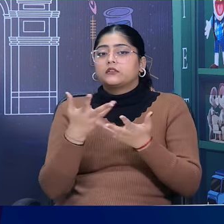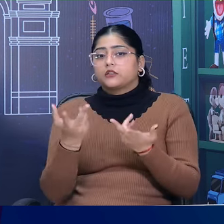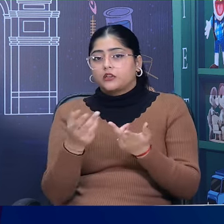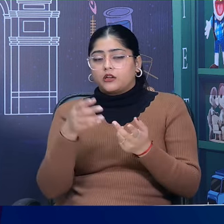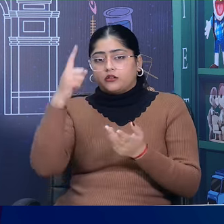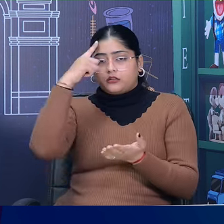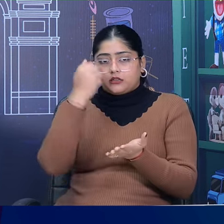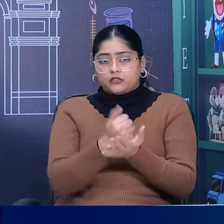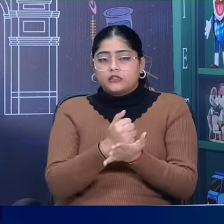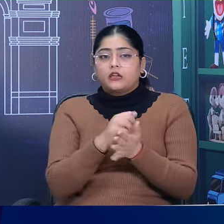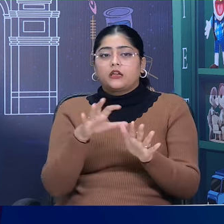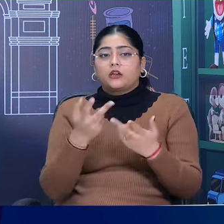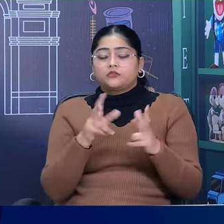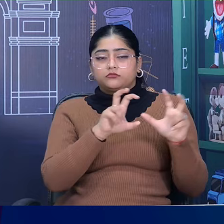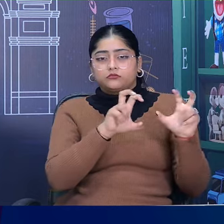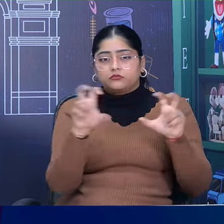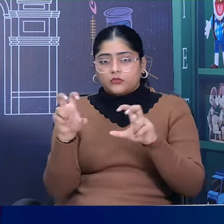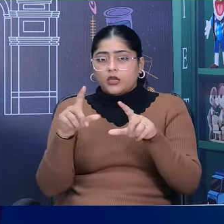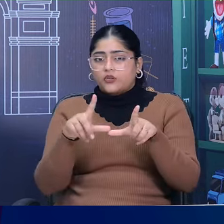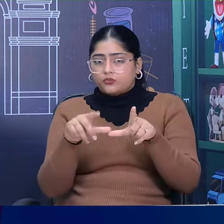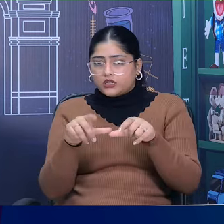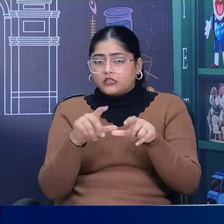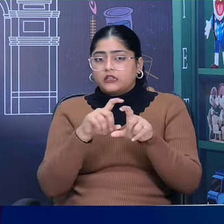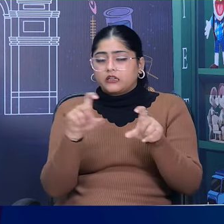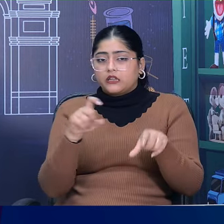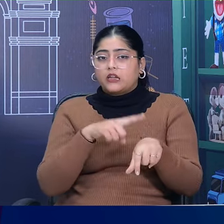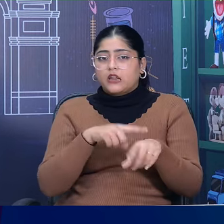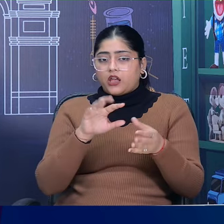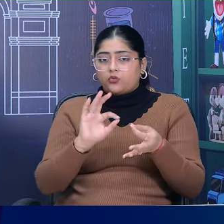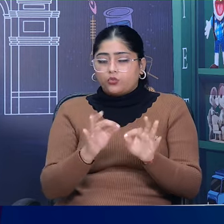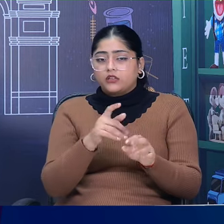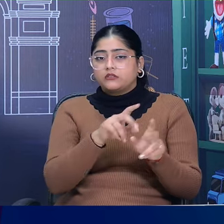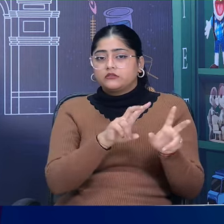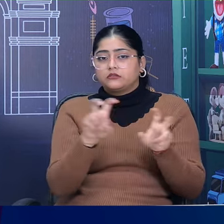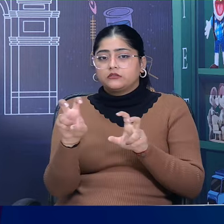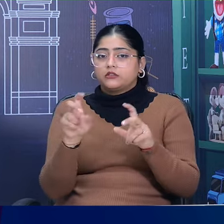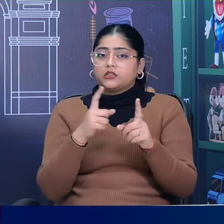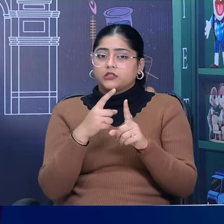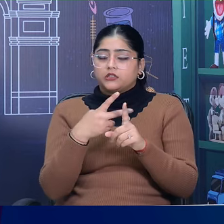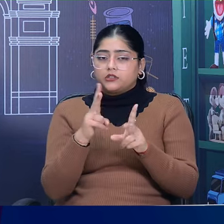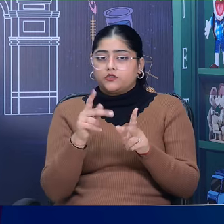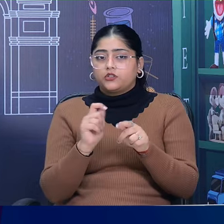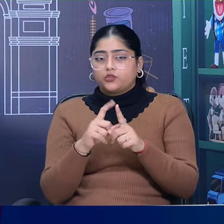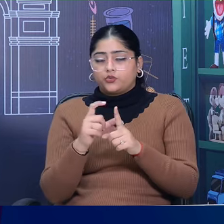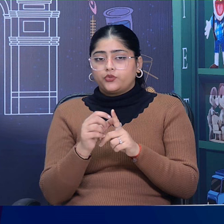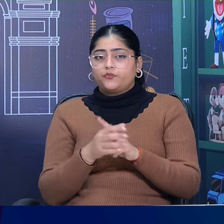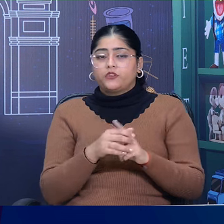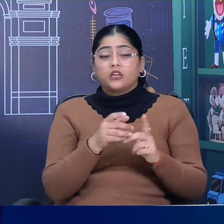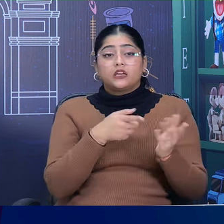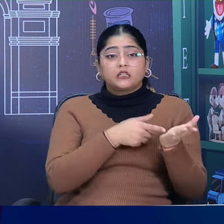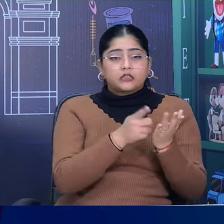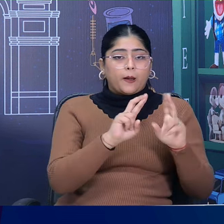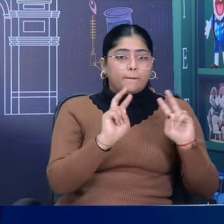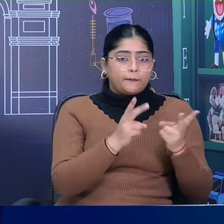दूसरी चीज ये देखना कि भाई मीटिंग समय-समय पर बुलाई जाए जी ग्राम सभा की भी और ग्राम पंचायत की भी और साथ ही